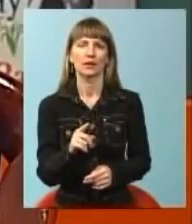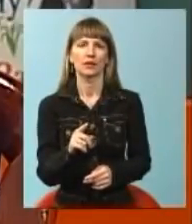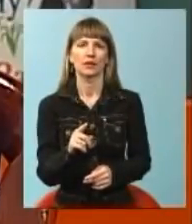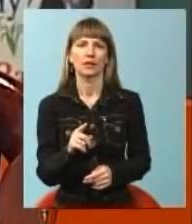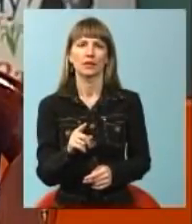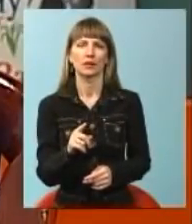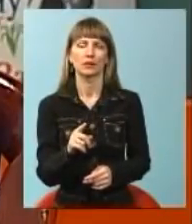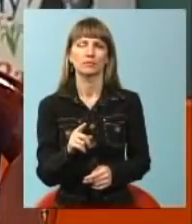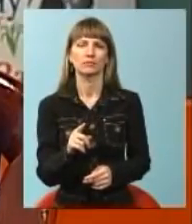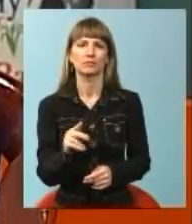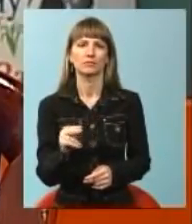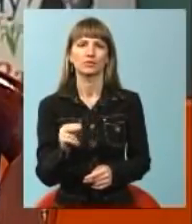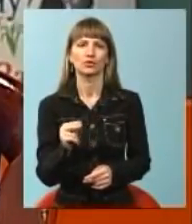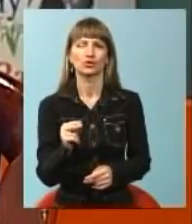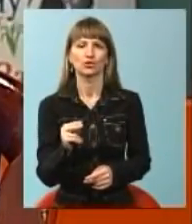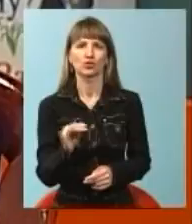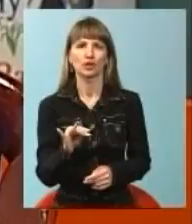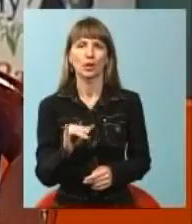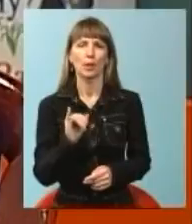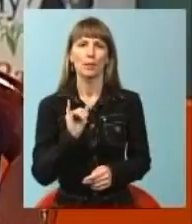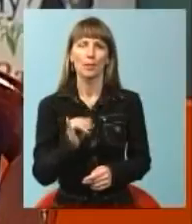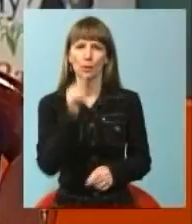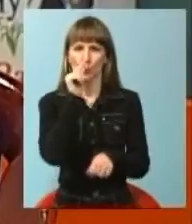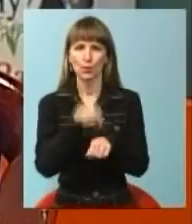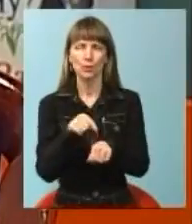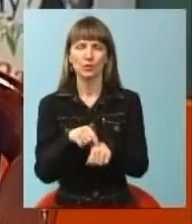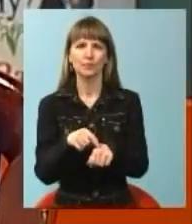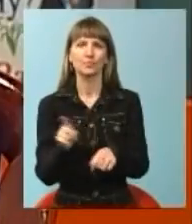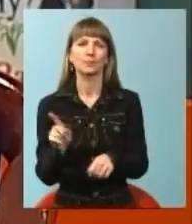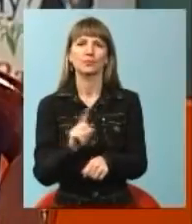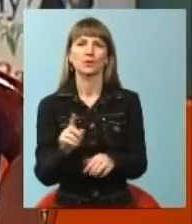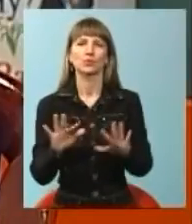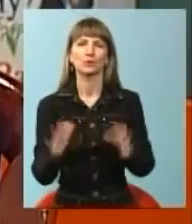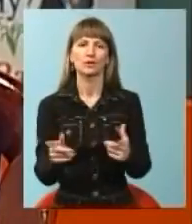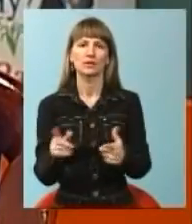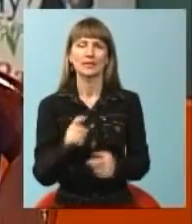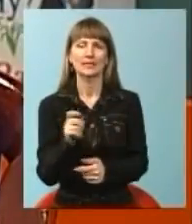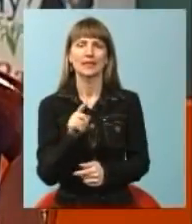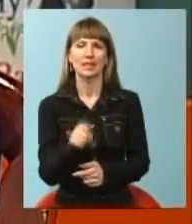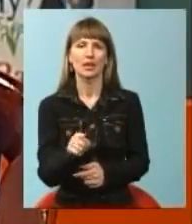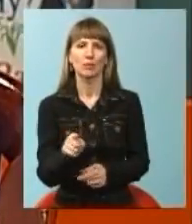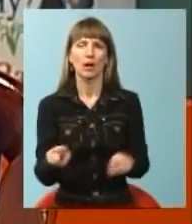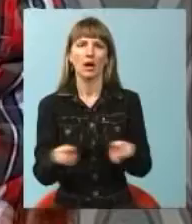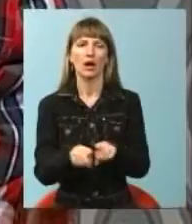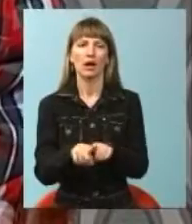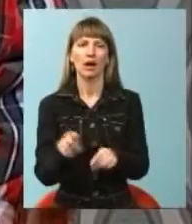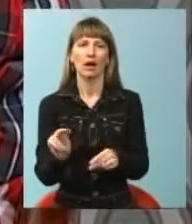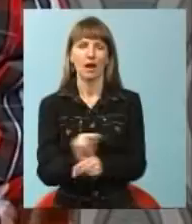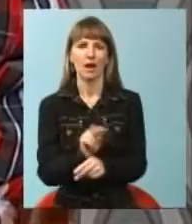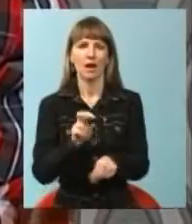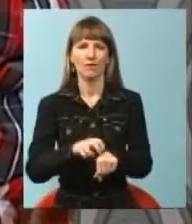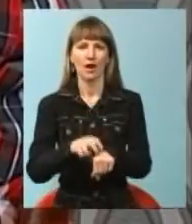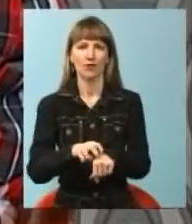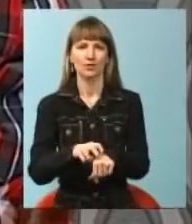чи боляче, ну, чи погано курчатку, коли щось трапилось з ним. Або як лікар. Лікувати його.